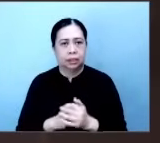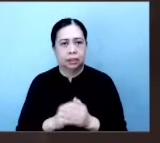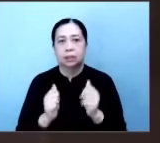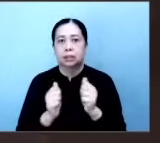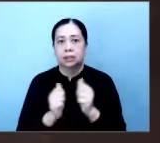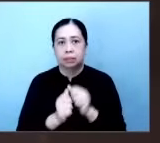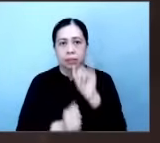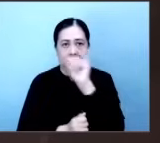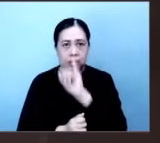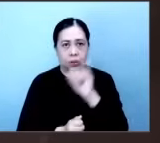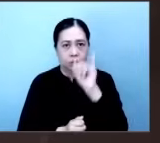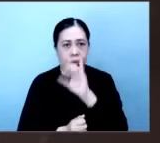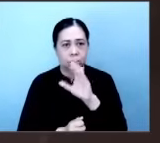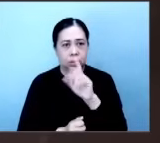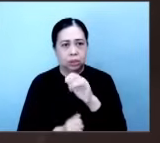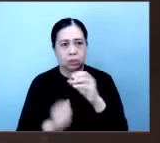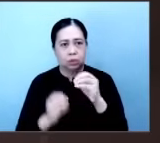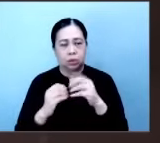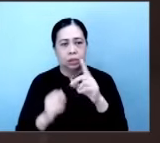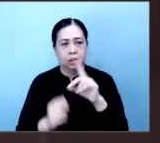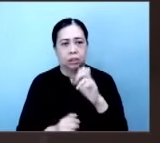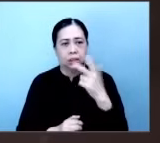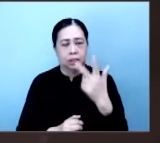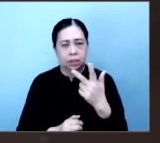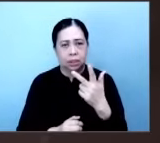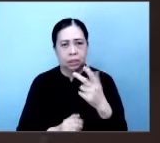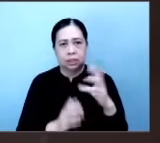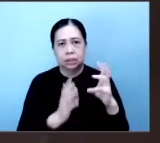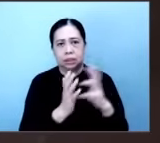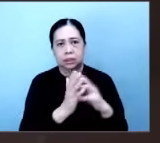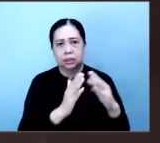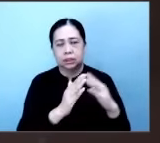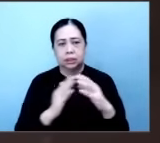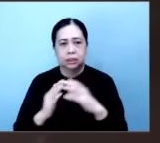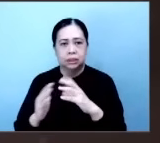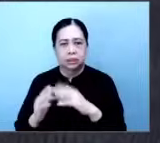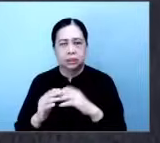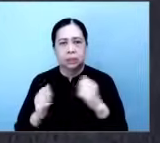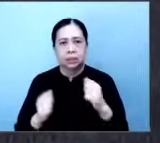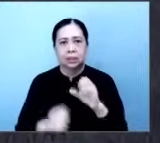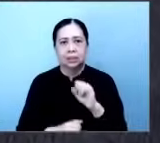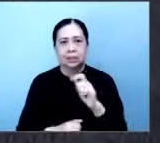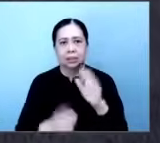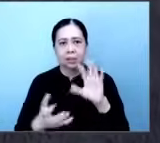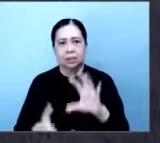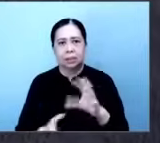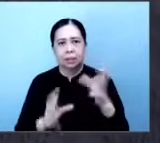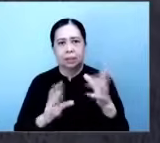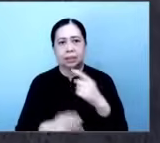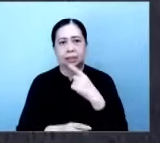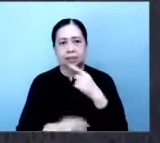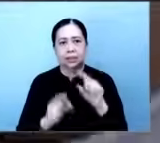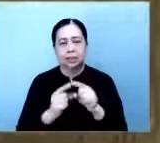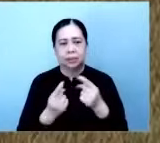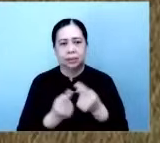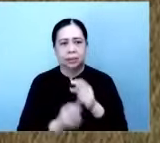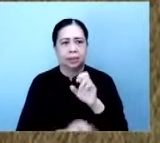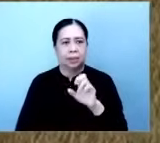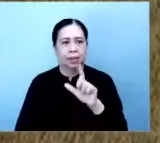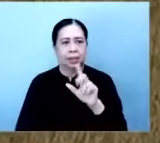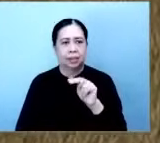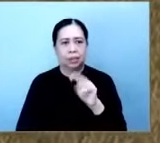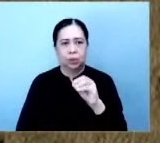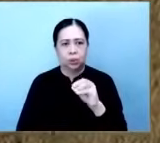Iloilo City sa higit 100 lungsod at munisipalidad na nasa state of calamity ngayon ayon sa Task Force El Nino.